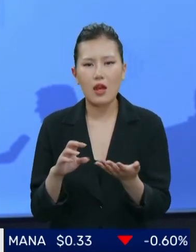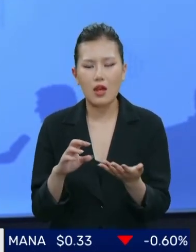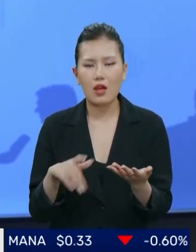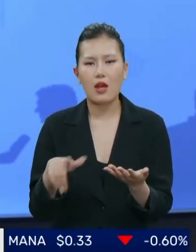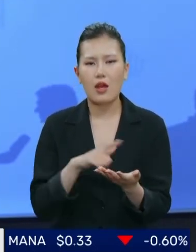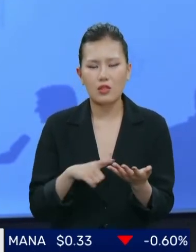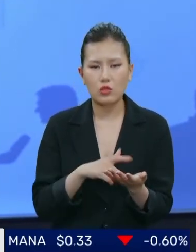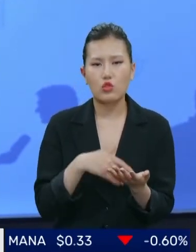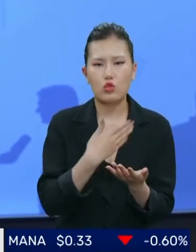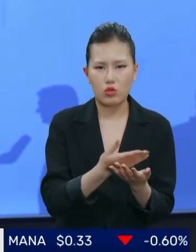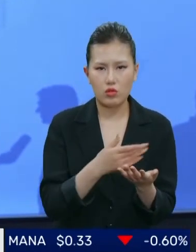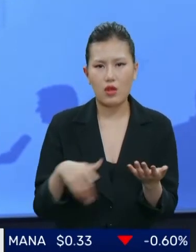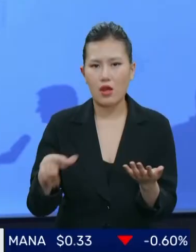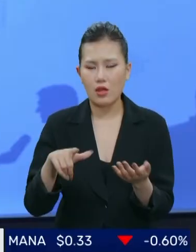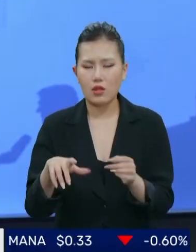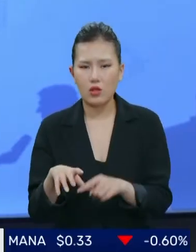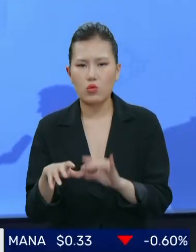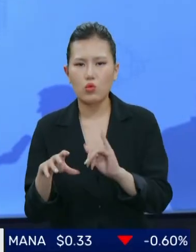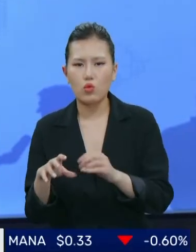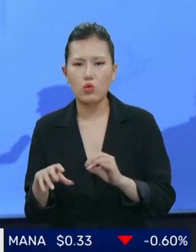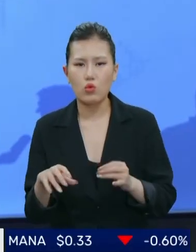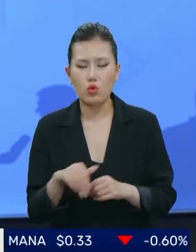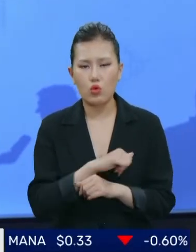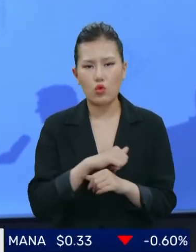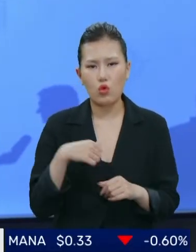газар тариалан жимс сүнслийг эрхлэх вэ гэдгээ сумд өөрснөө